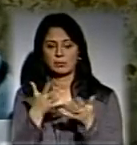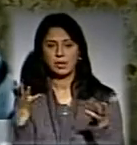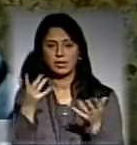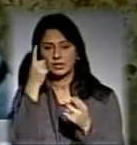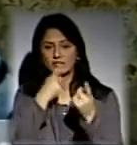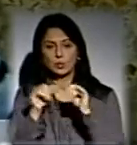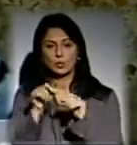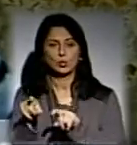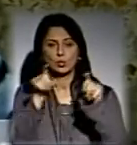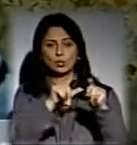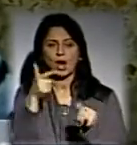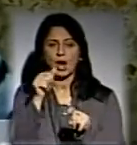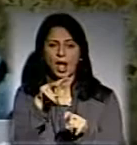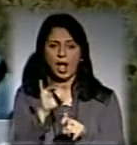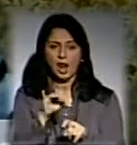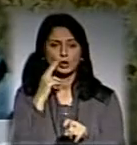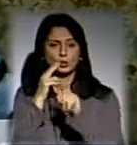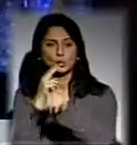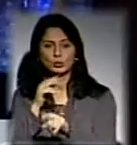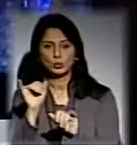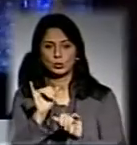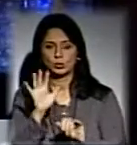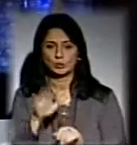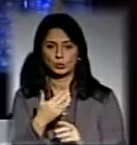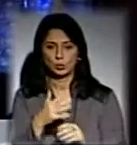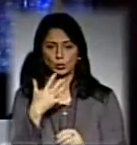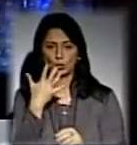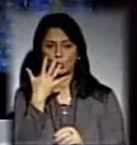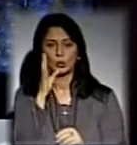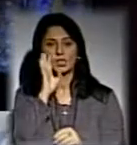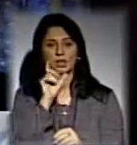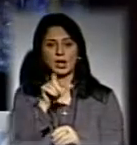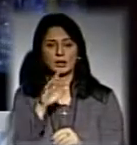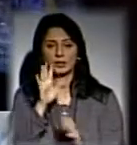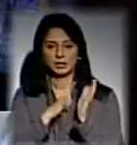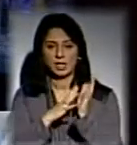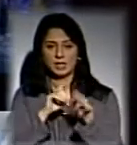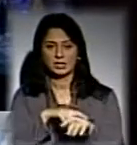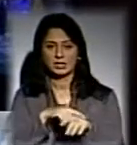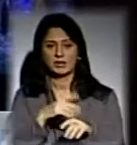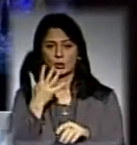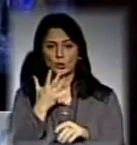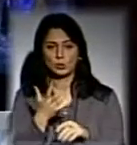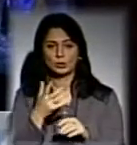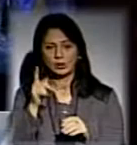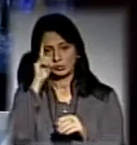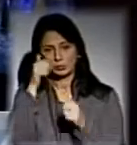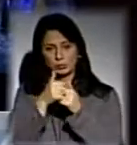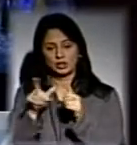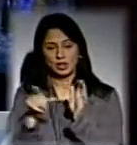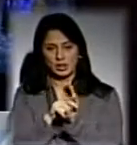arutsa gadeiqvane galshi qaven sokhumshi qaven khutshi tsavida dilit 9 saatze agar mezoblis bitsan